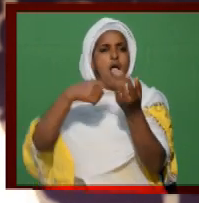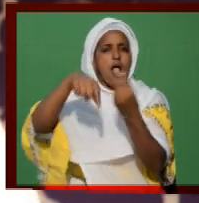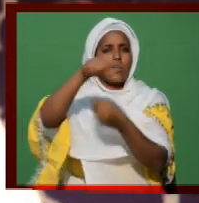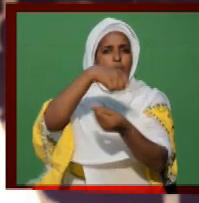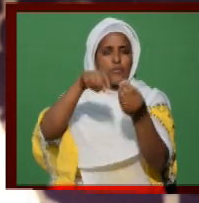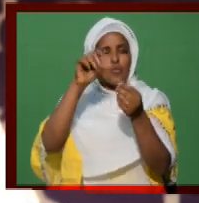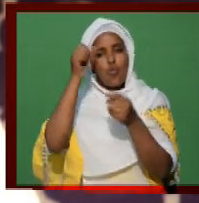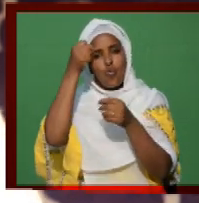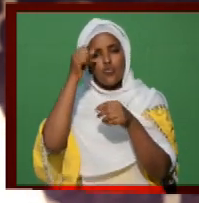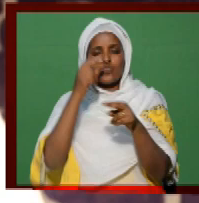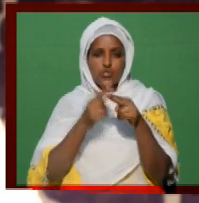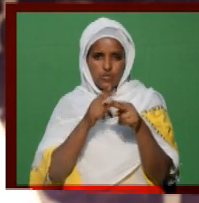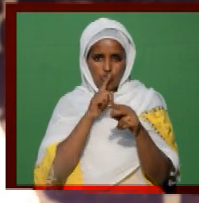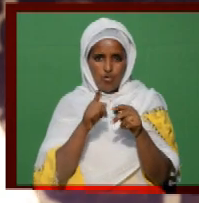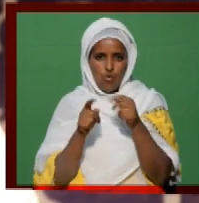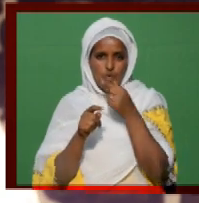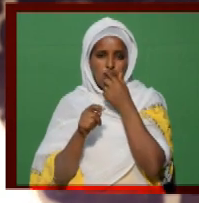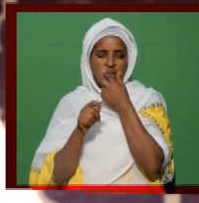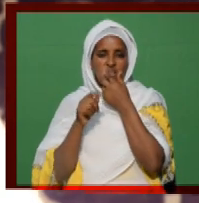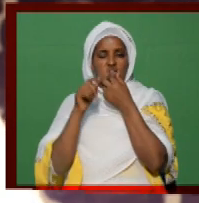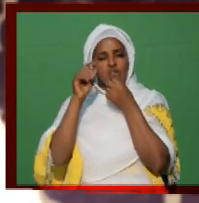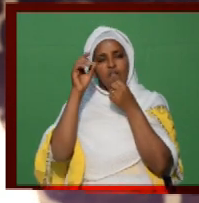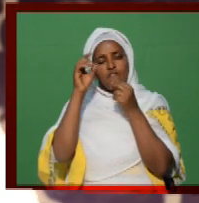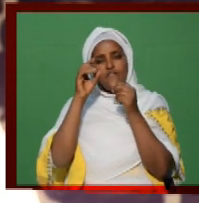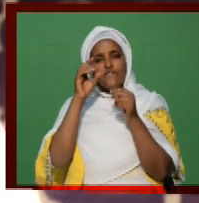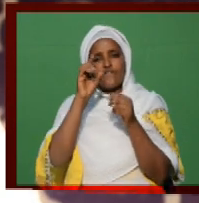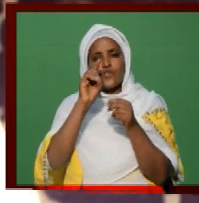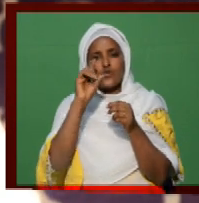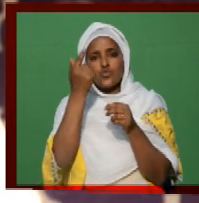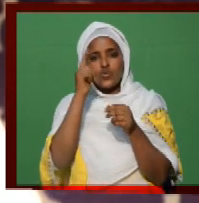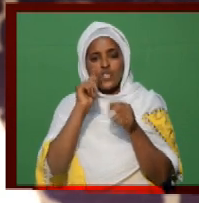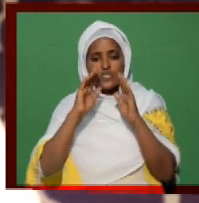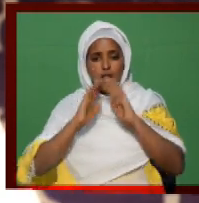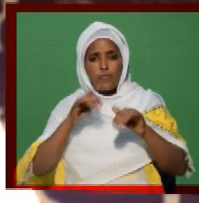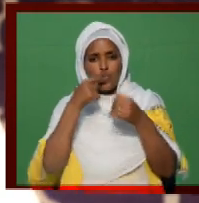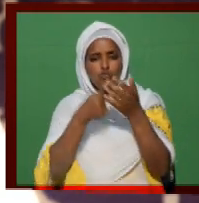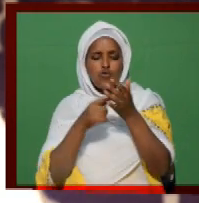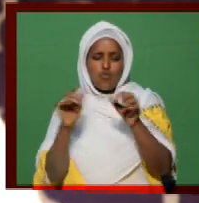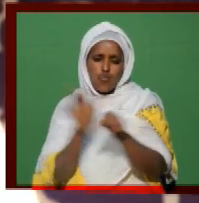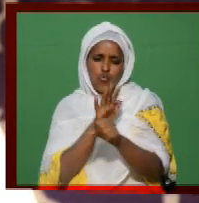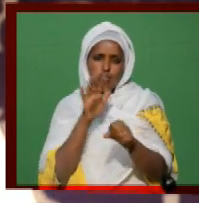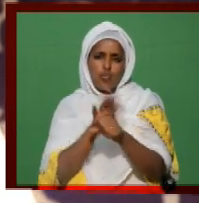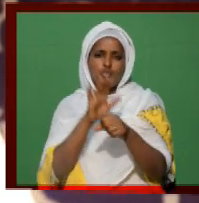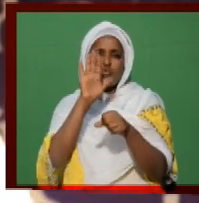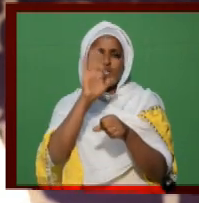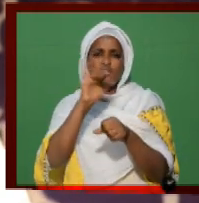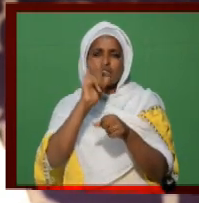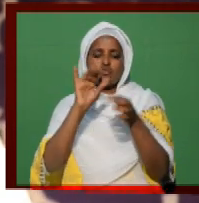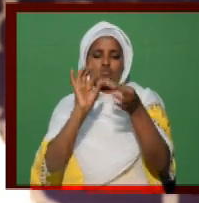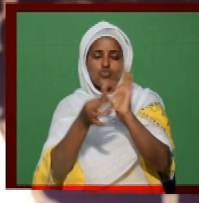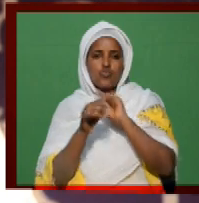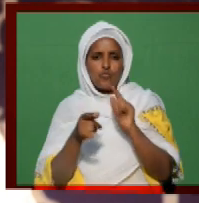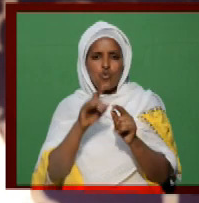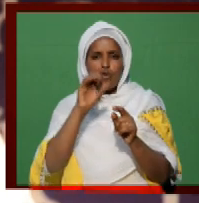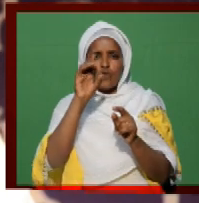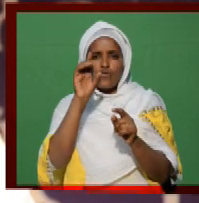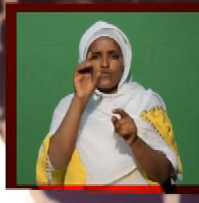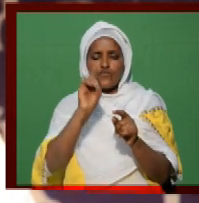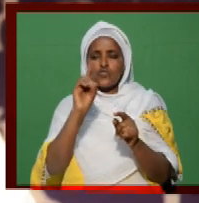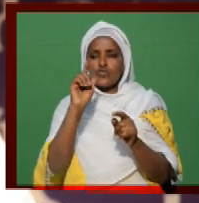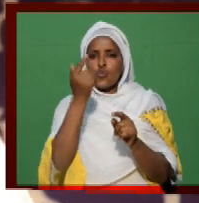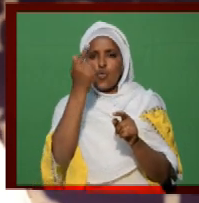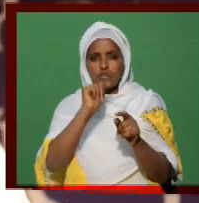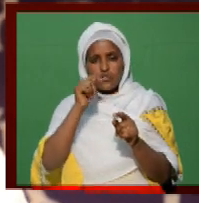አካባቢው የኦሮሞ ስም ነው። ፍኖተ ሰላም የሚለው ግን ሙሉ በሙሉ የግዕዝ ትርጓሜ ነው ያለው። ፍኖት